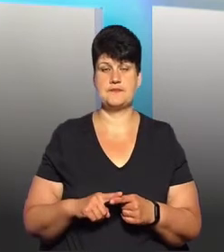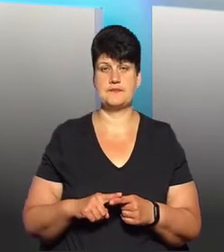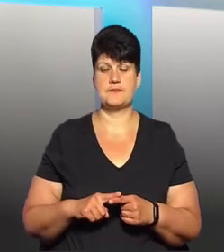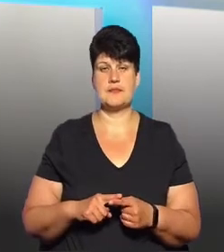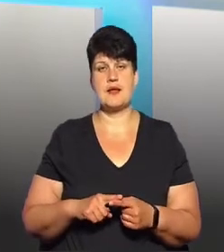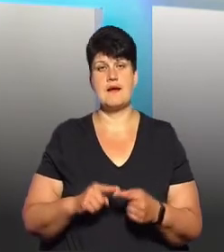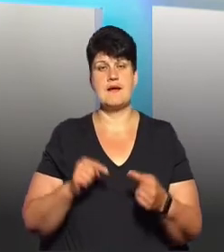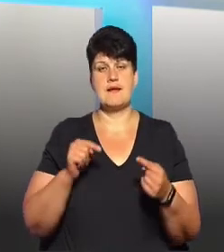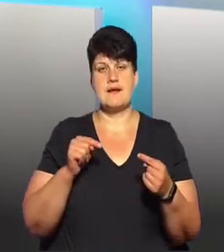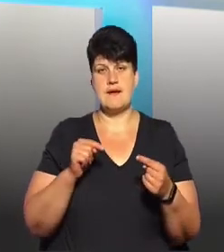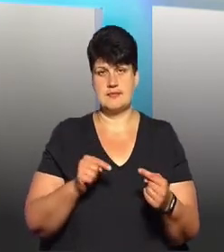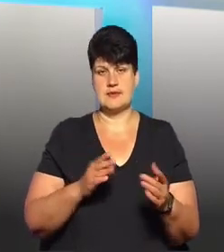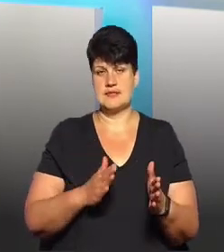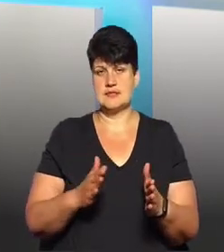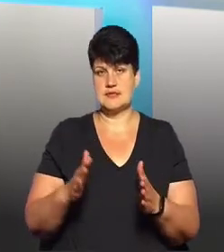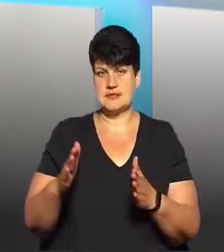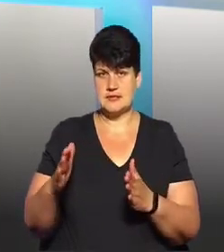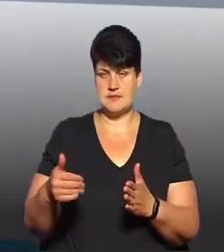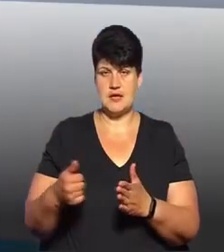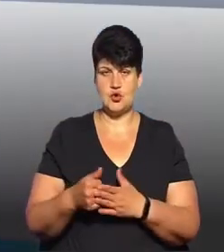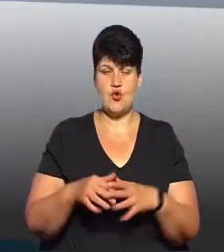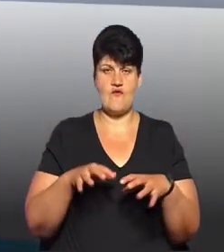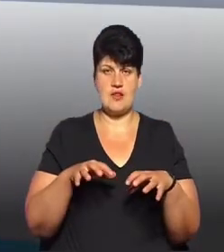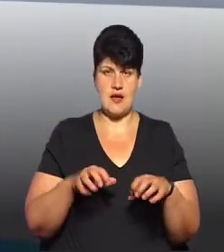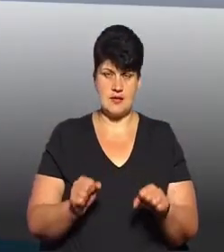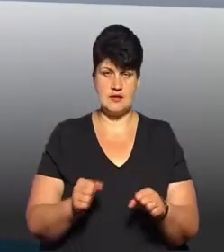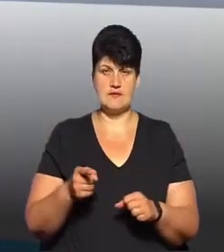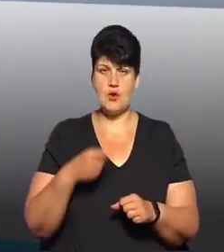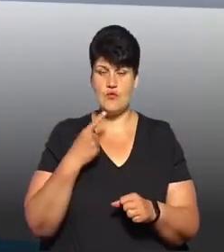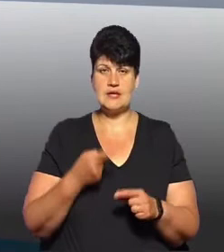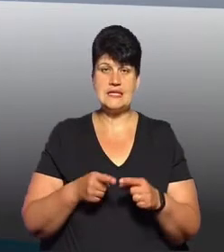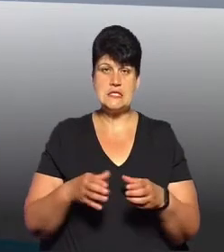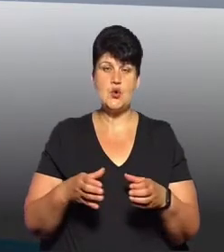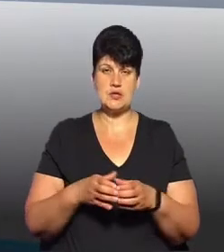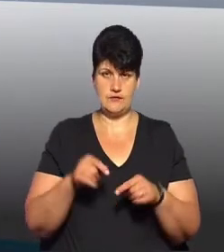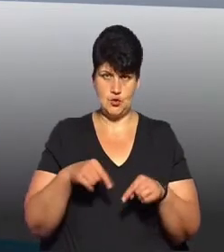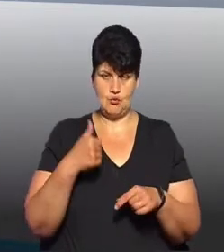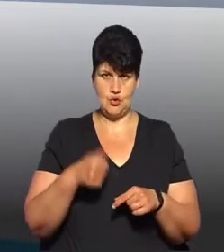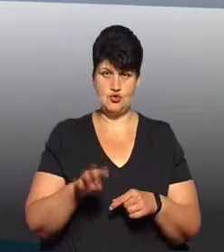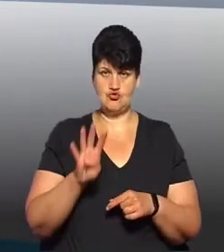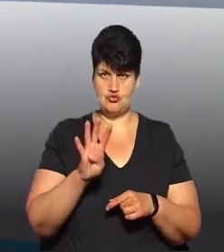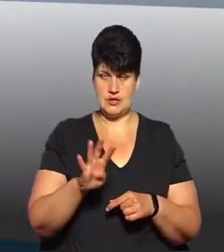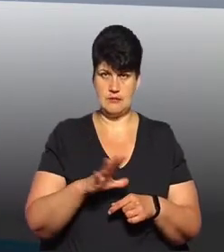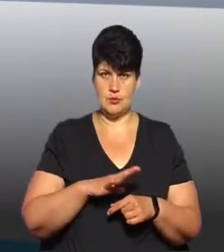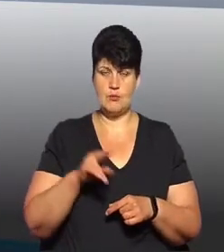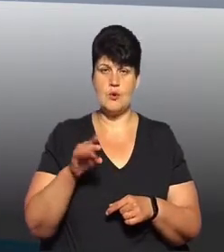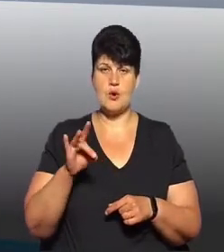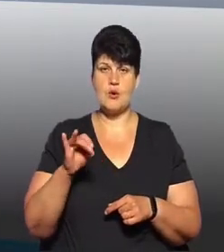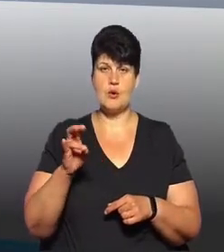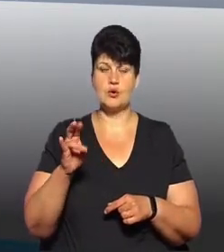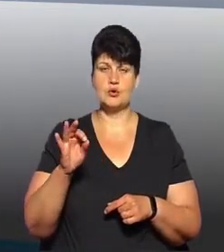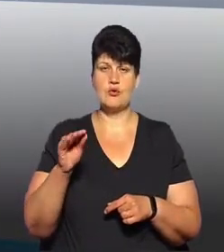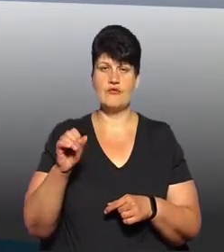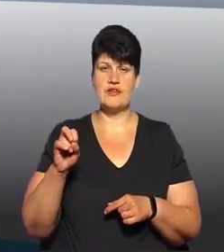антисистемною в контексті того до влади, яка зараз... Ви називаєте ці гурти, ми можемо їх назвати. Цьогорічні 4 було їх порнофільми. Я можу помилитися правильно